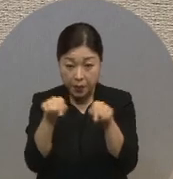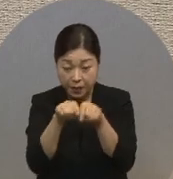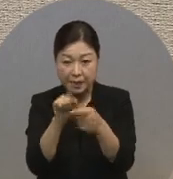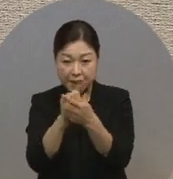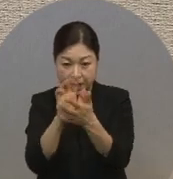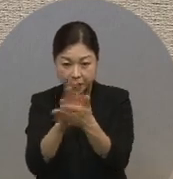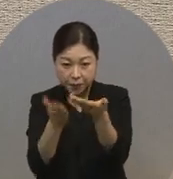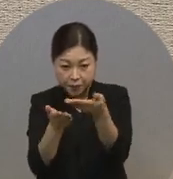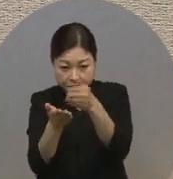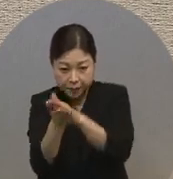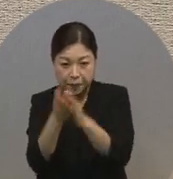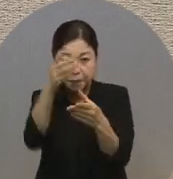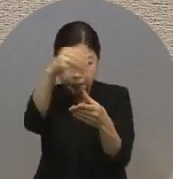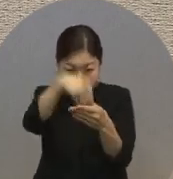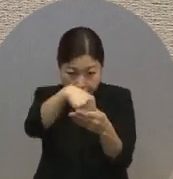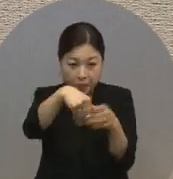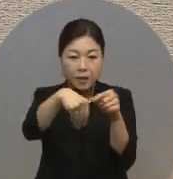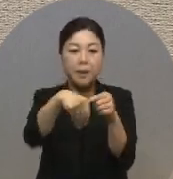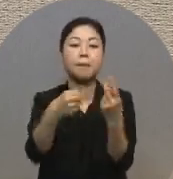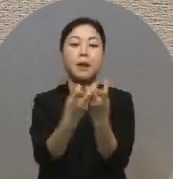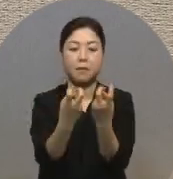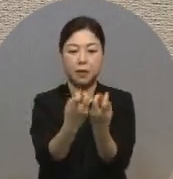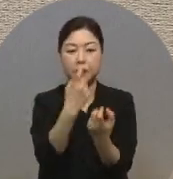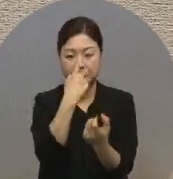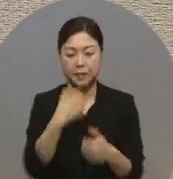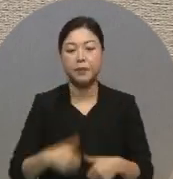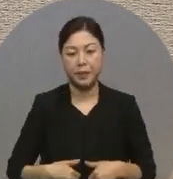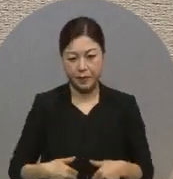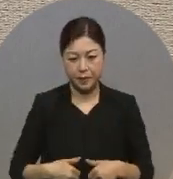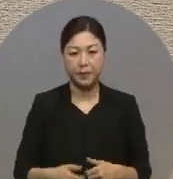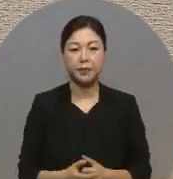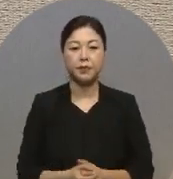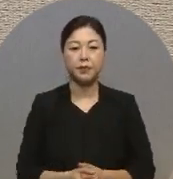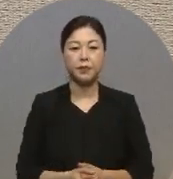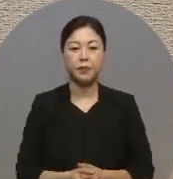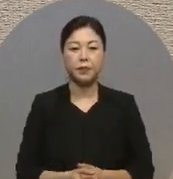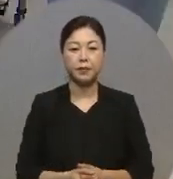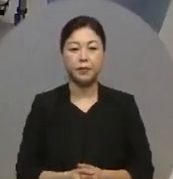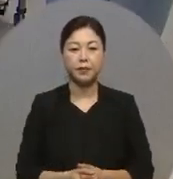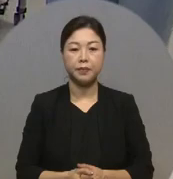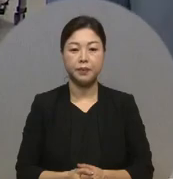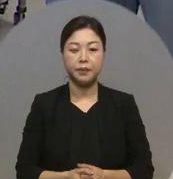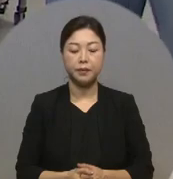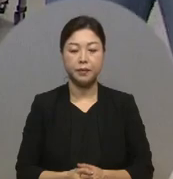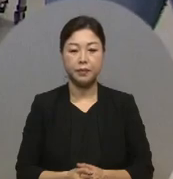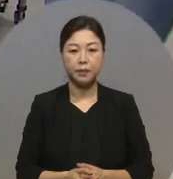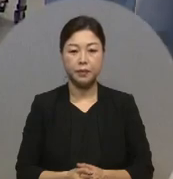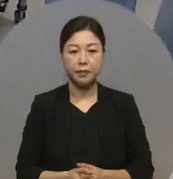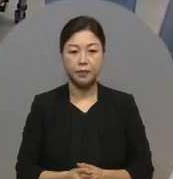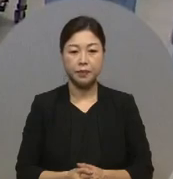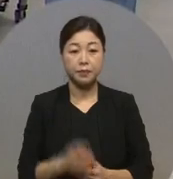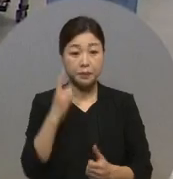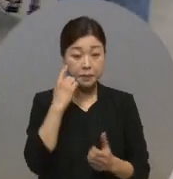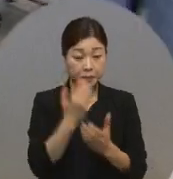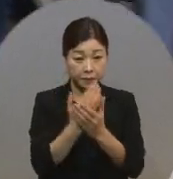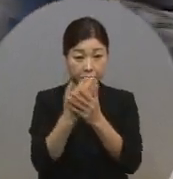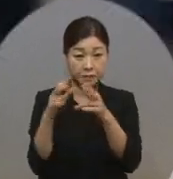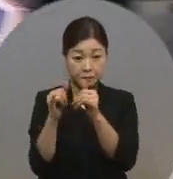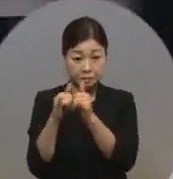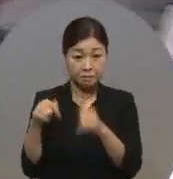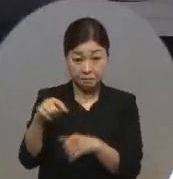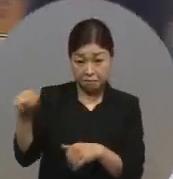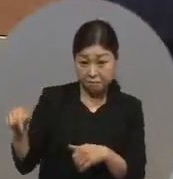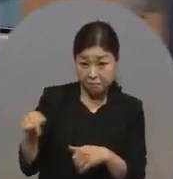직접 넣는 것도 한 번에 해봐야 될 것 같습니다. 여기에 발달장애인